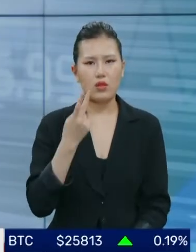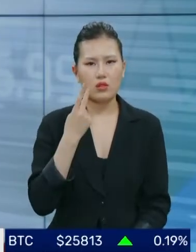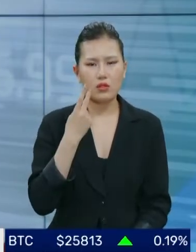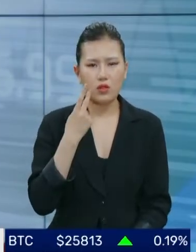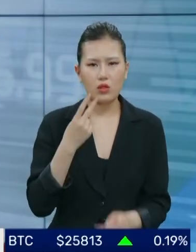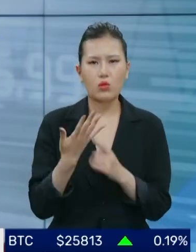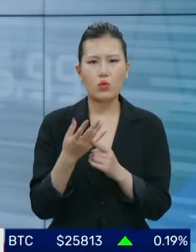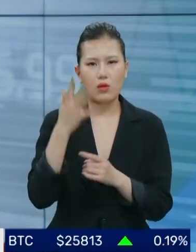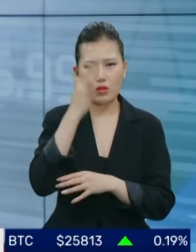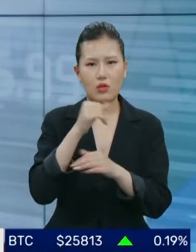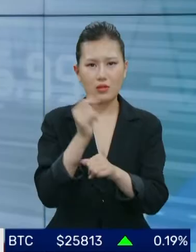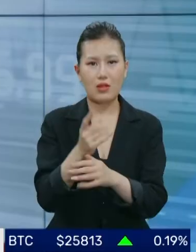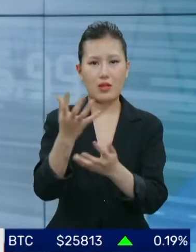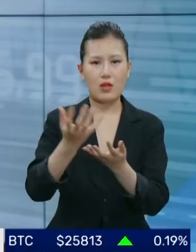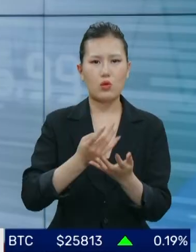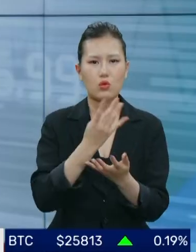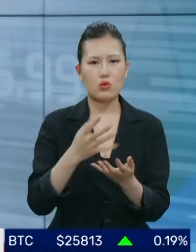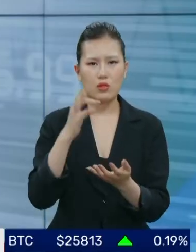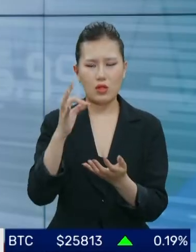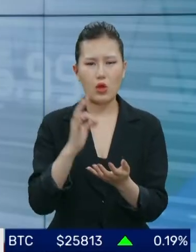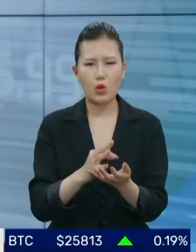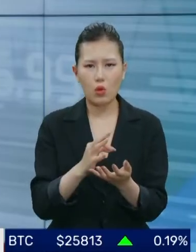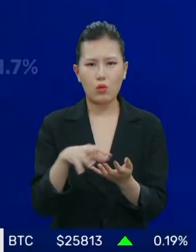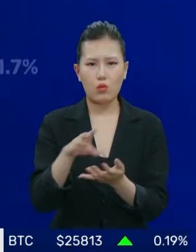анхаарал татах үзүүлэлт байлаа.